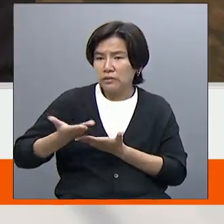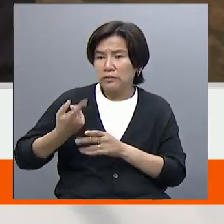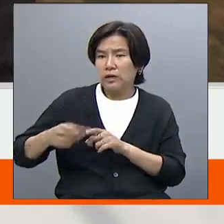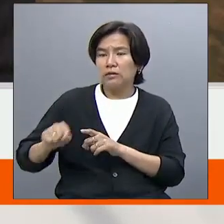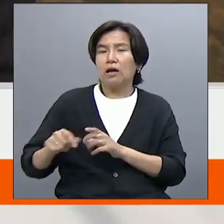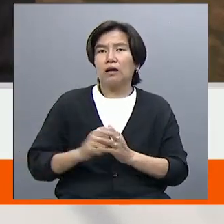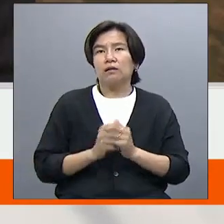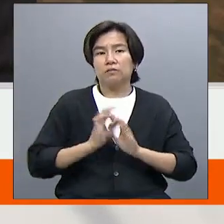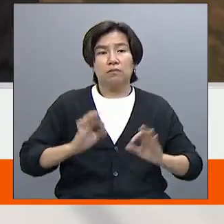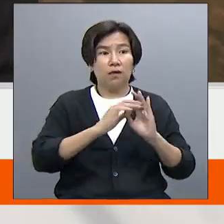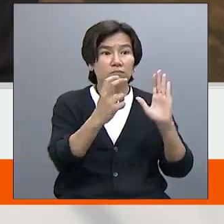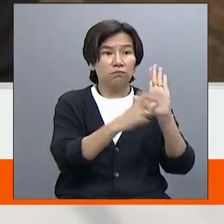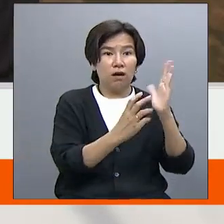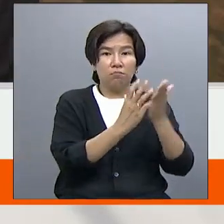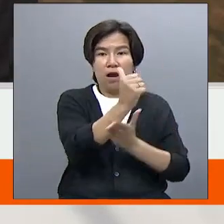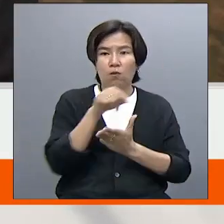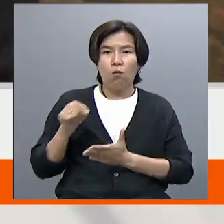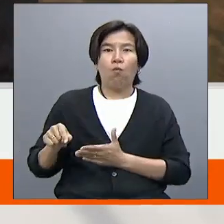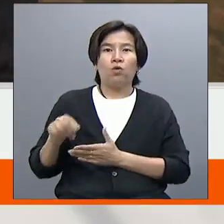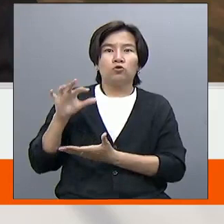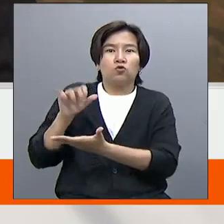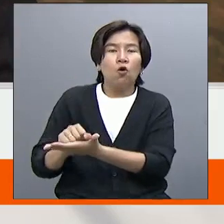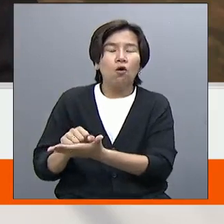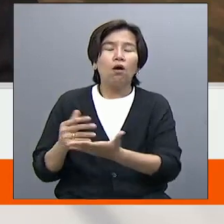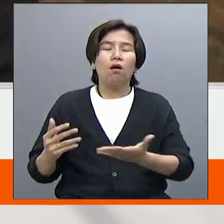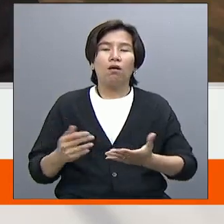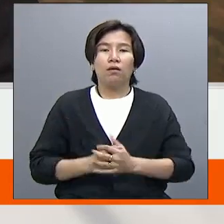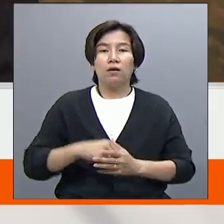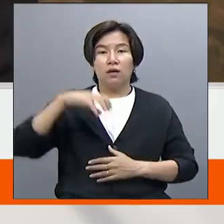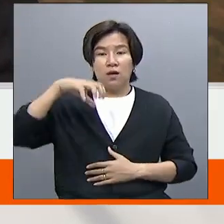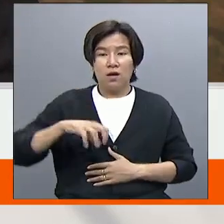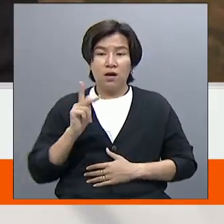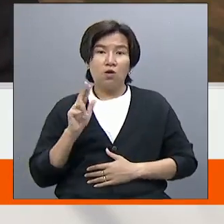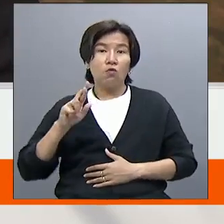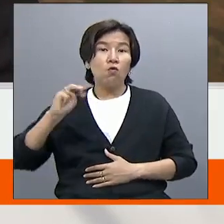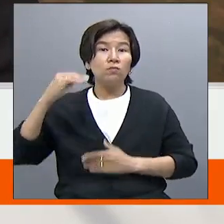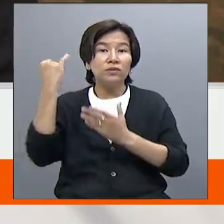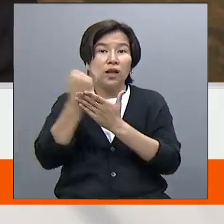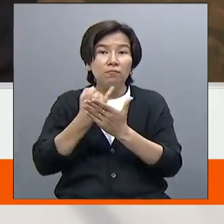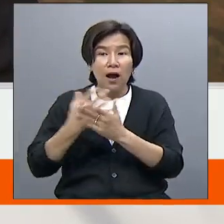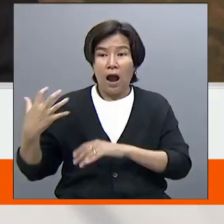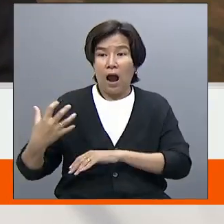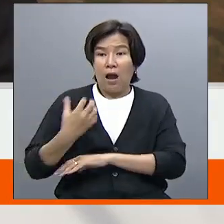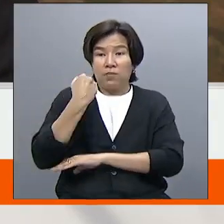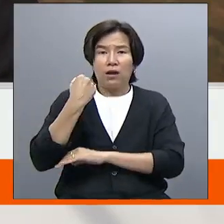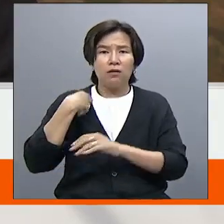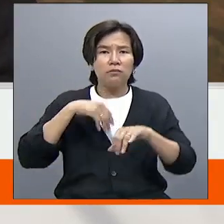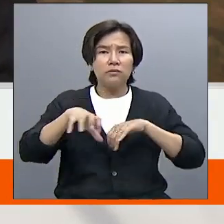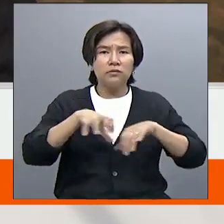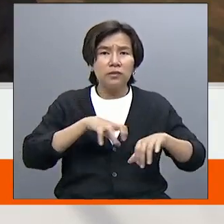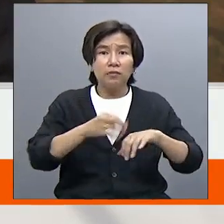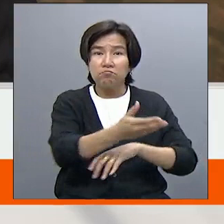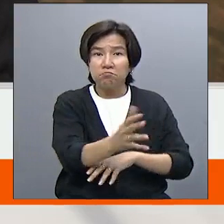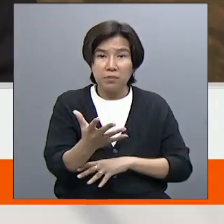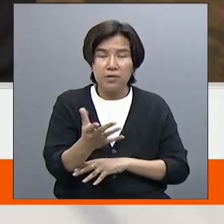ประกาศเป็นพื้นที่มรดกโลกค่ะทางกรมศิลปากรแม้ว่าอาจจะไม่ได้มีอำนาจในการเข้าไปบริหารจัดการเรื่องของกรรมสิทธิ์ที่ดิน